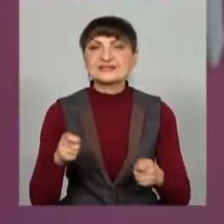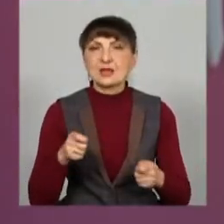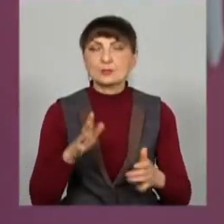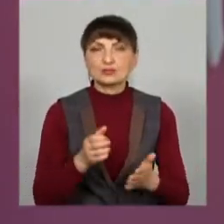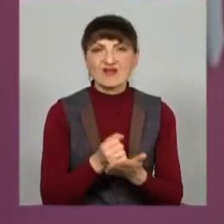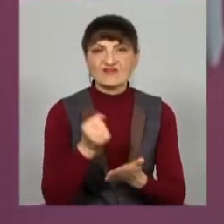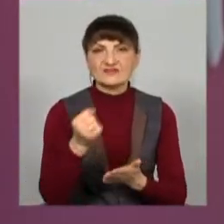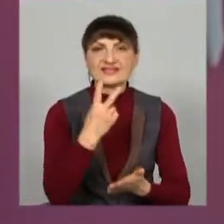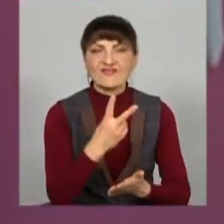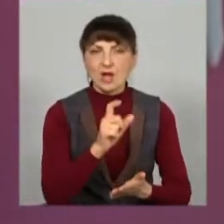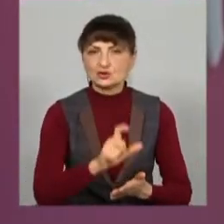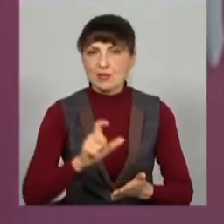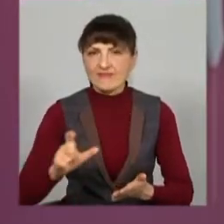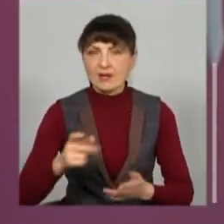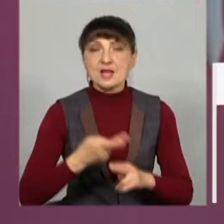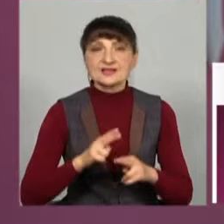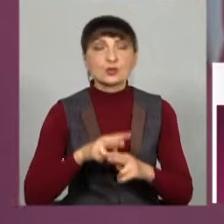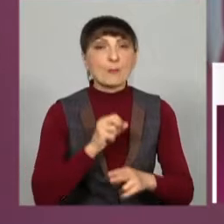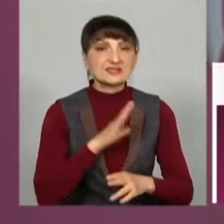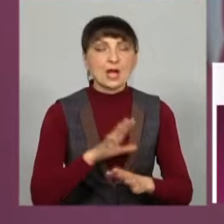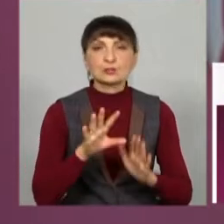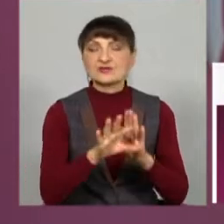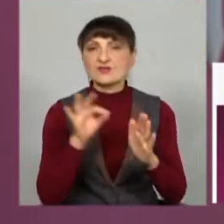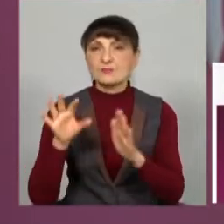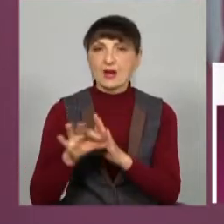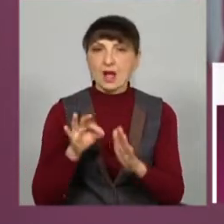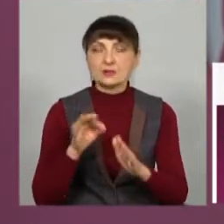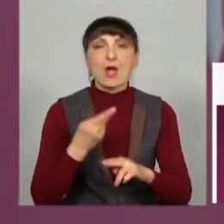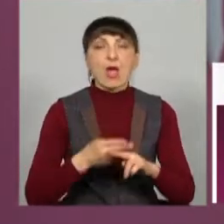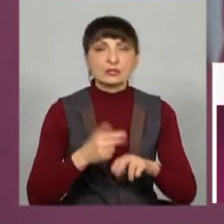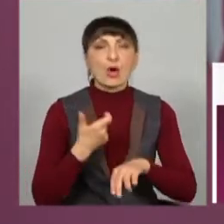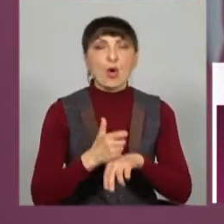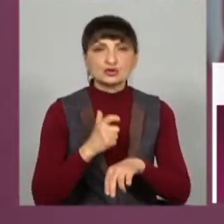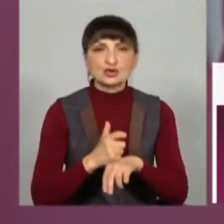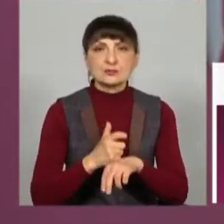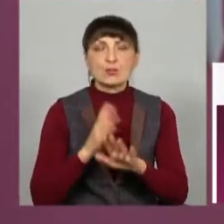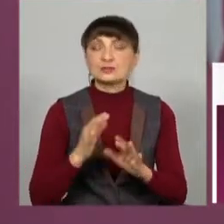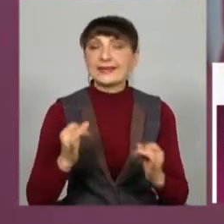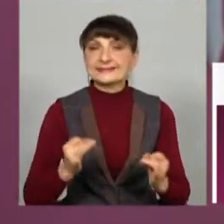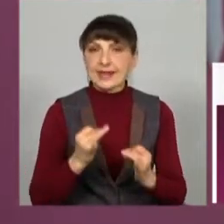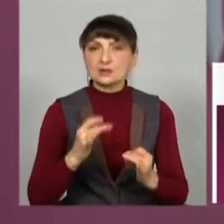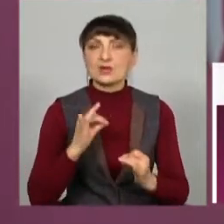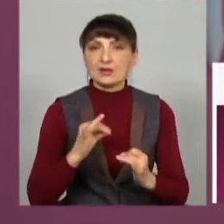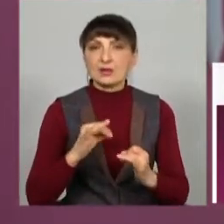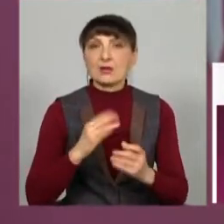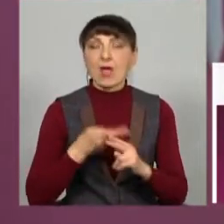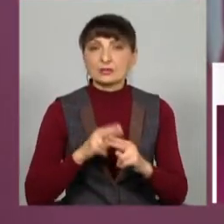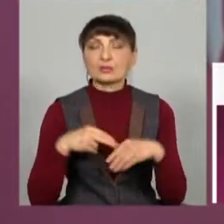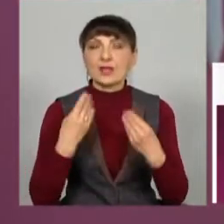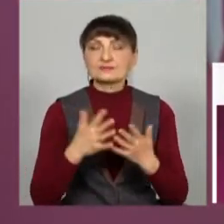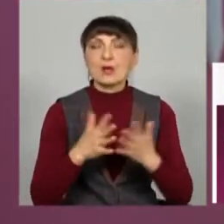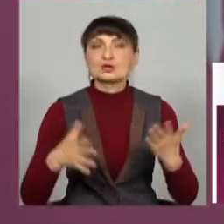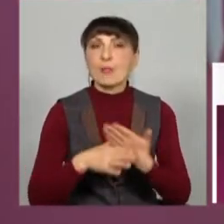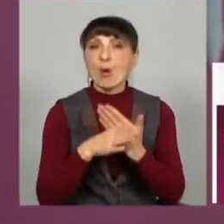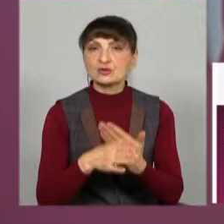выдвинуты две кандидатуры, из которых маслихат будет выбирать. Это очень будет интересно, и, наверное, все-таки это даст большой